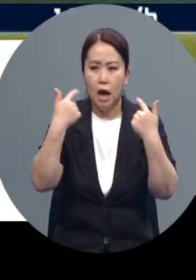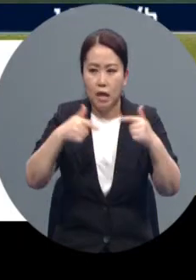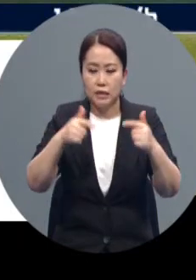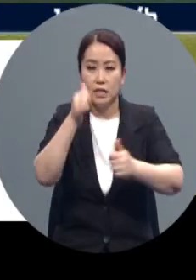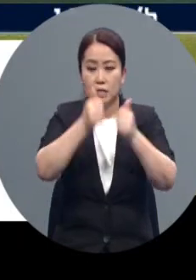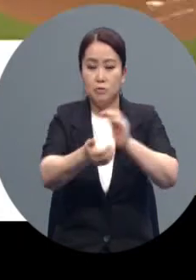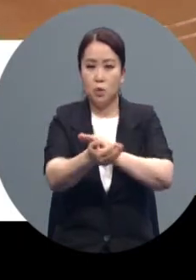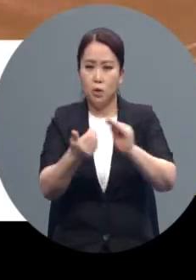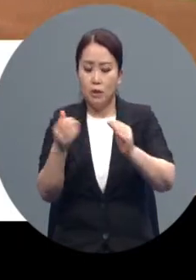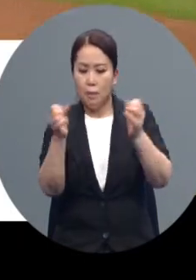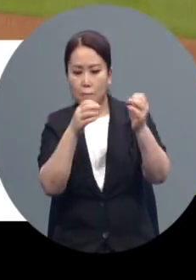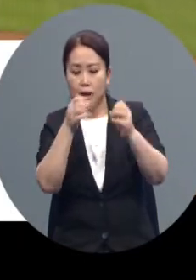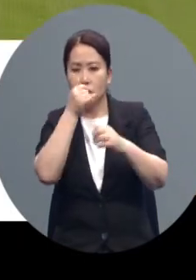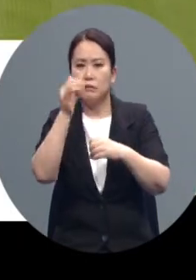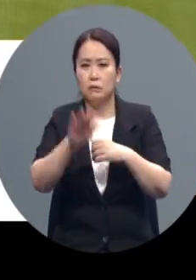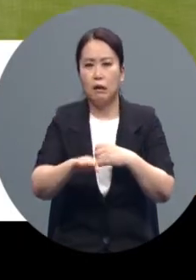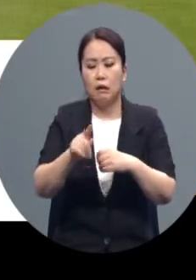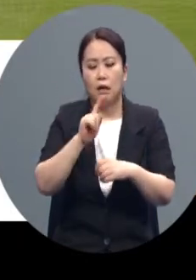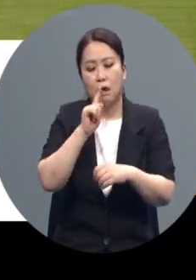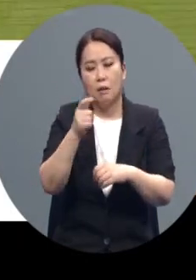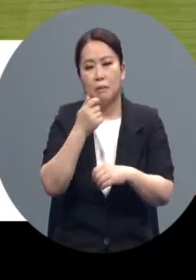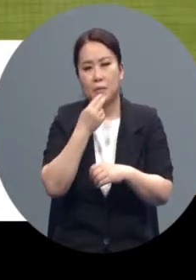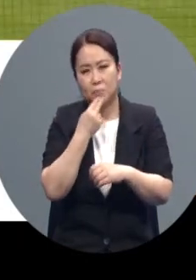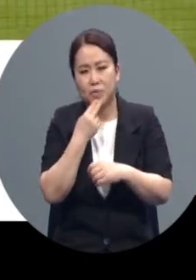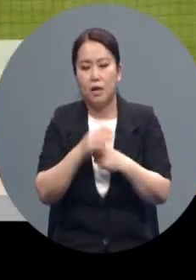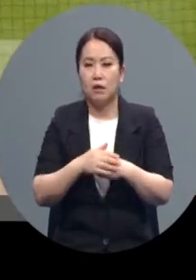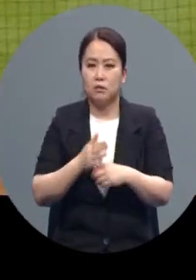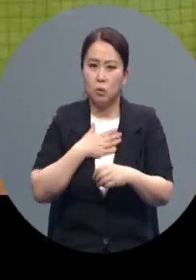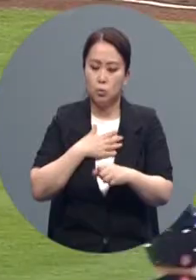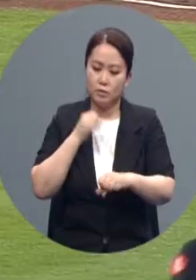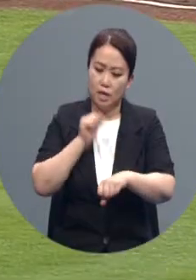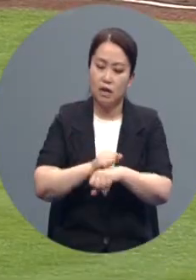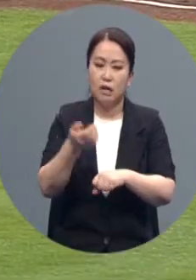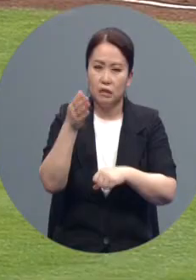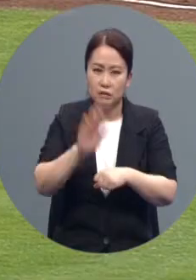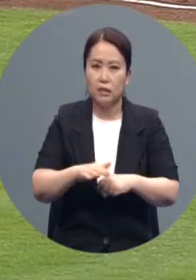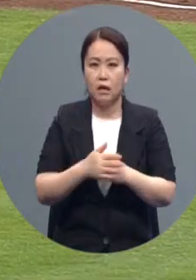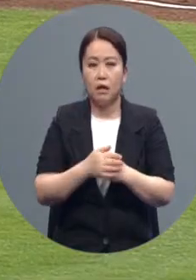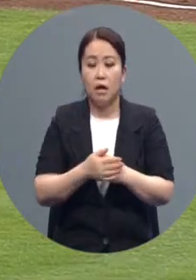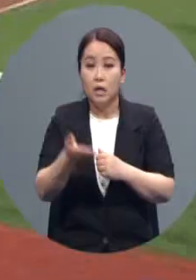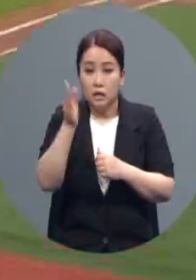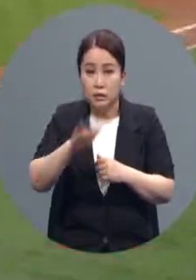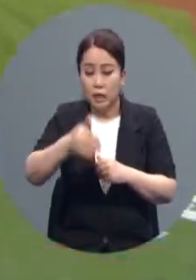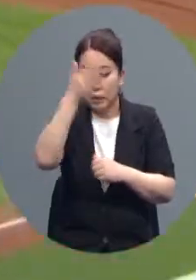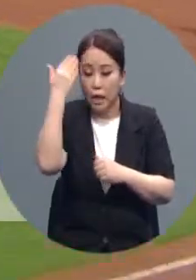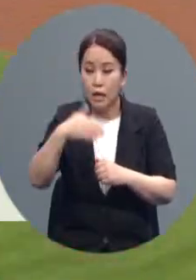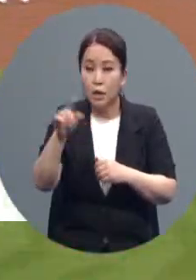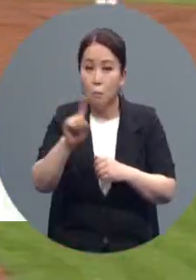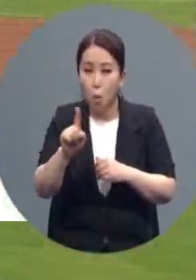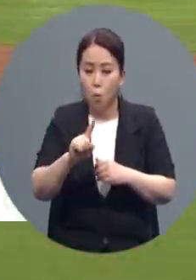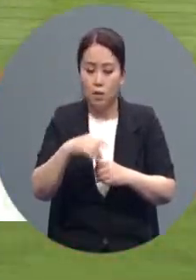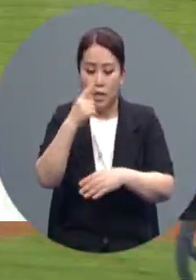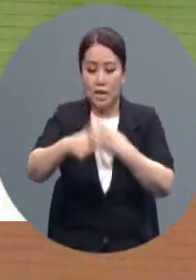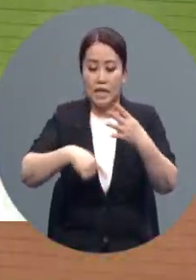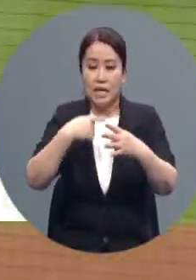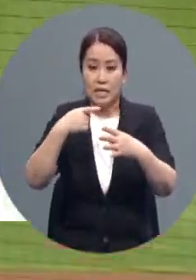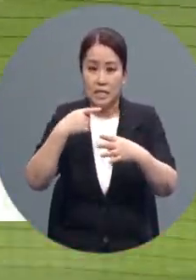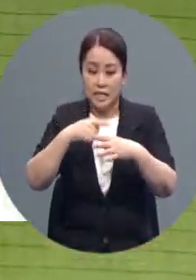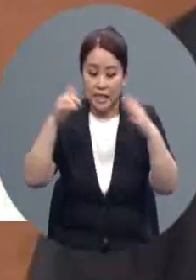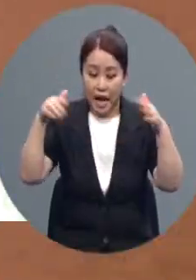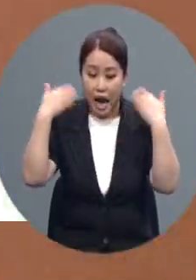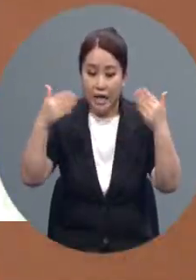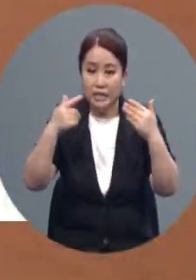때문에 이제는 솔직히 후배들도 해야 되고 저도 해야 되는데. 그나마 위안인 건 아직 가을 야구 마지노선인